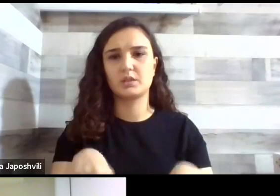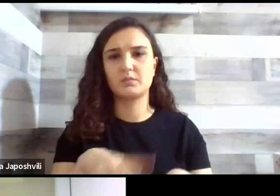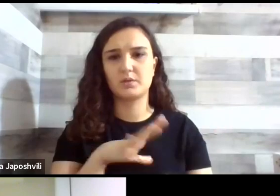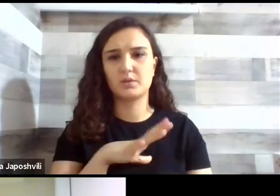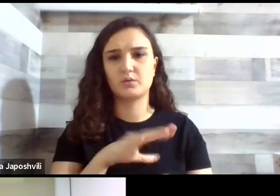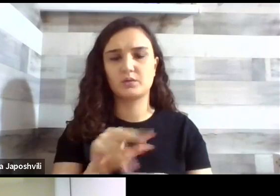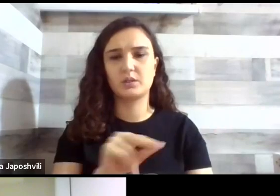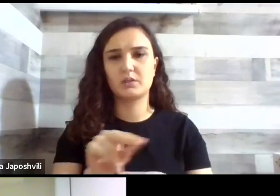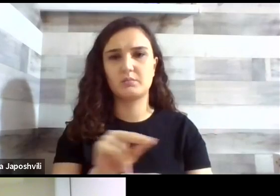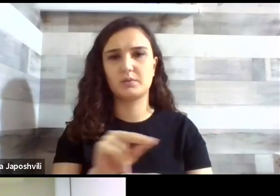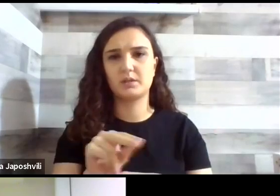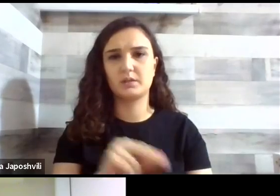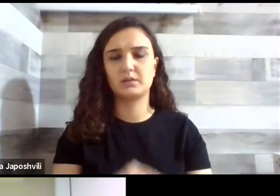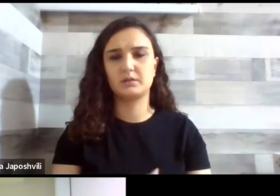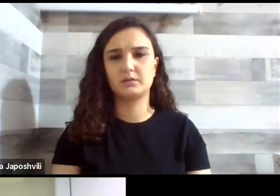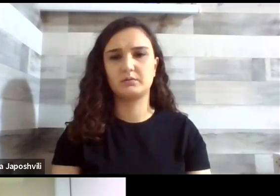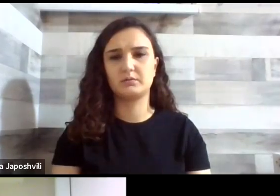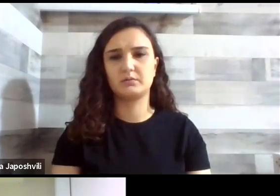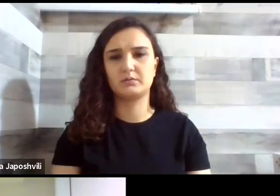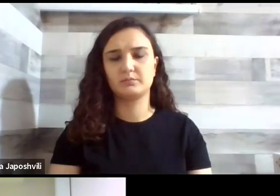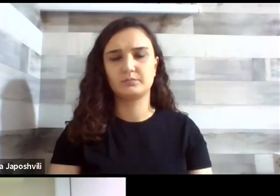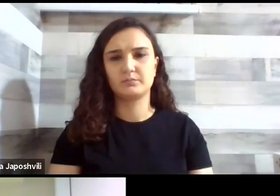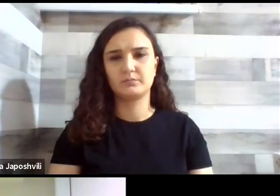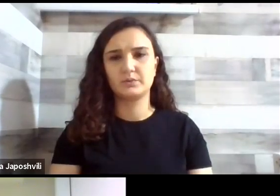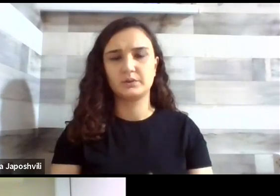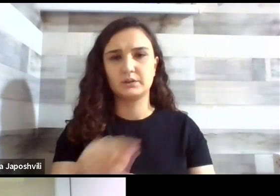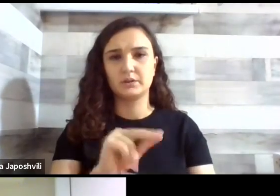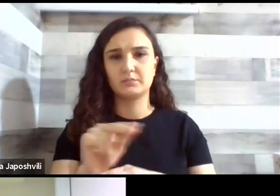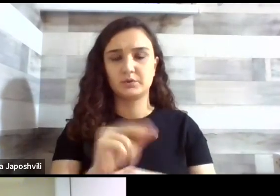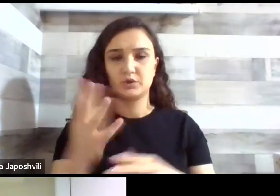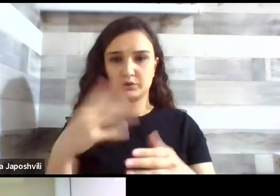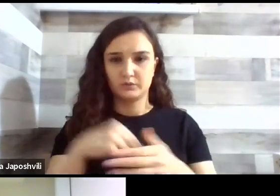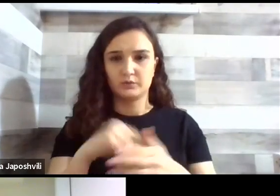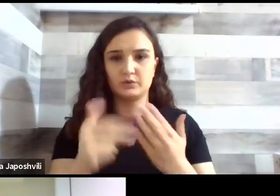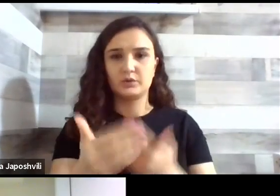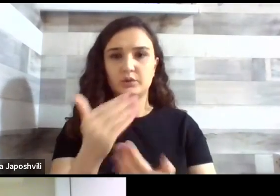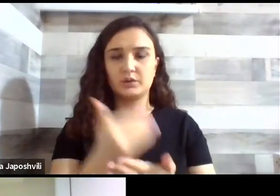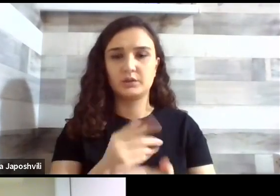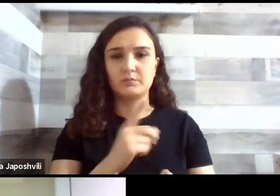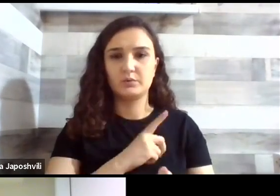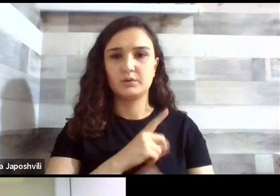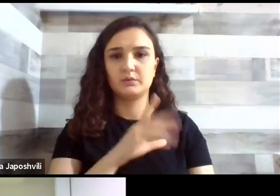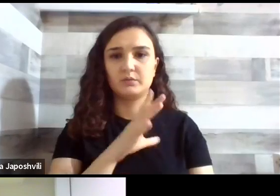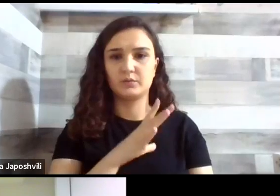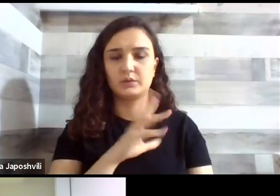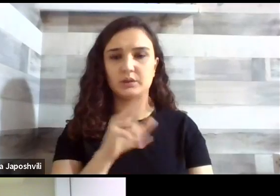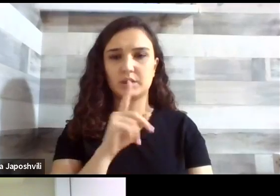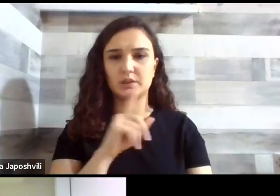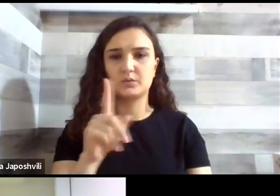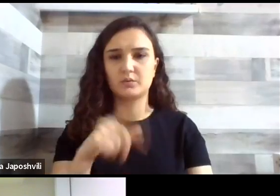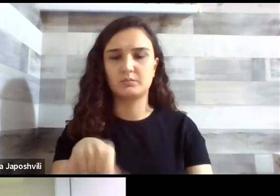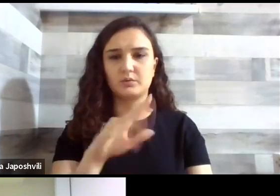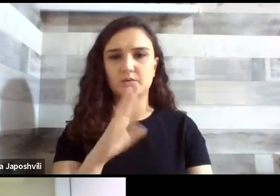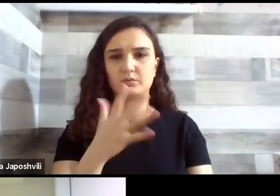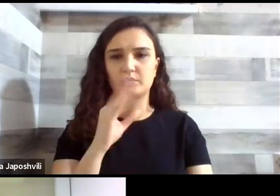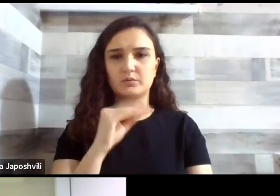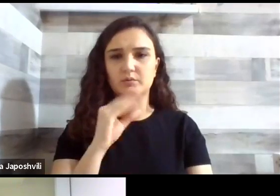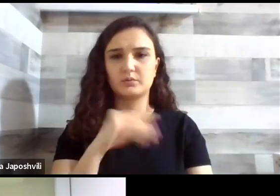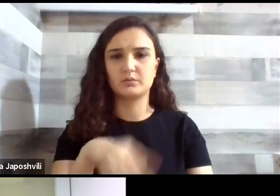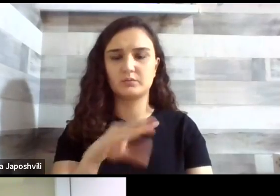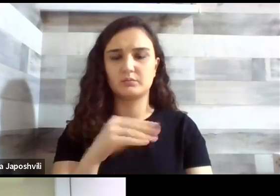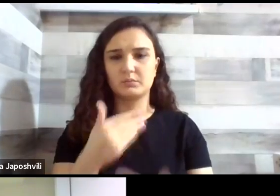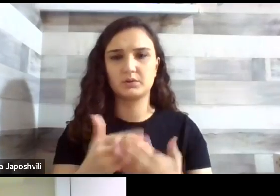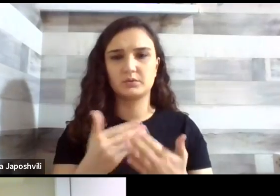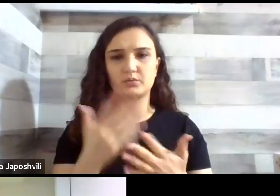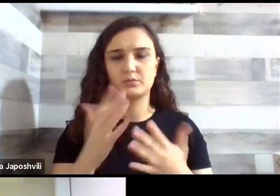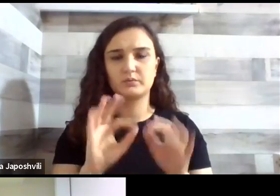იყოს თერაპია, რომ ეს თერაპიად ჩაითვალოს და შედეგის მოლოდინი ჰქონდეს? მოგვიგონდეს, განსაკუთრებით იმ შემთხვევაში, როდესაც აი მაგალითად თუ